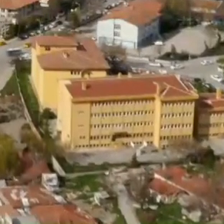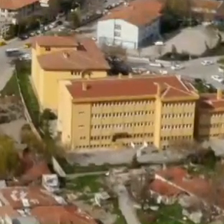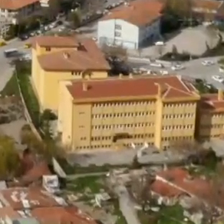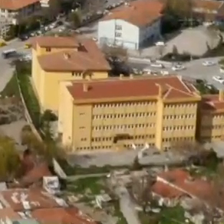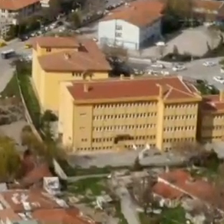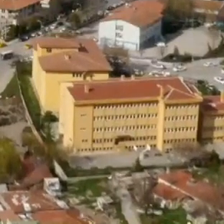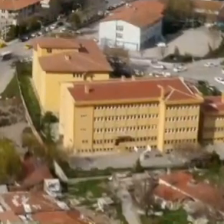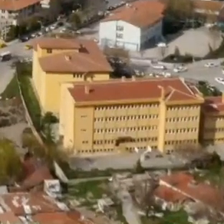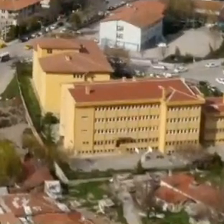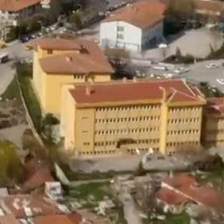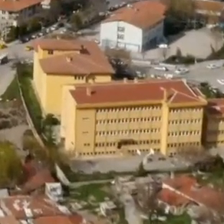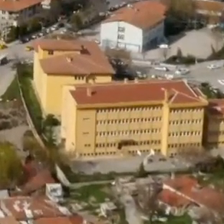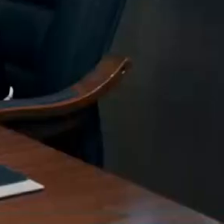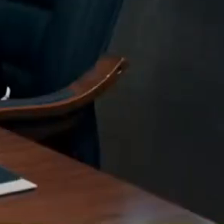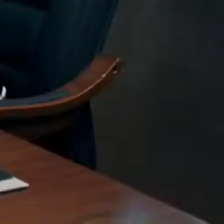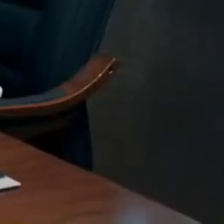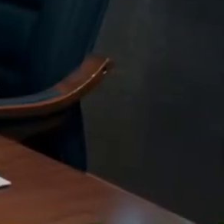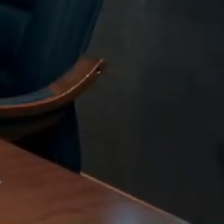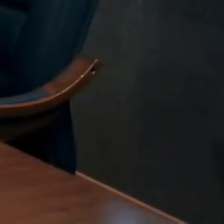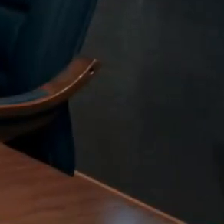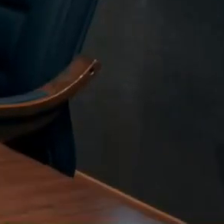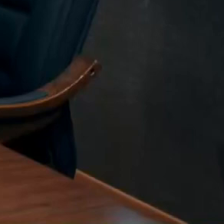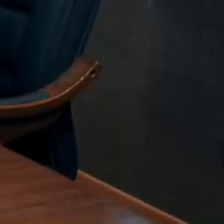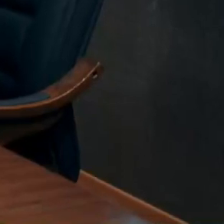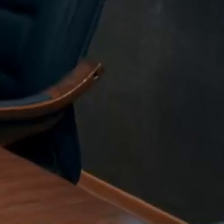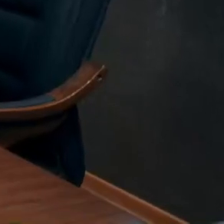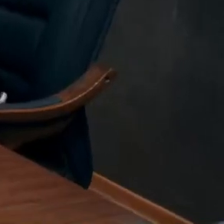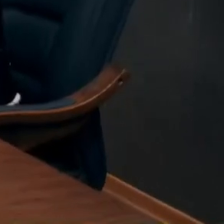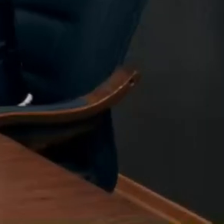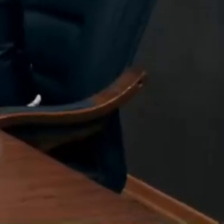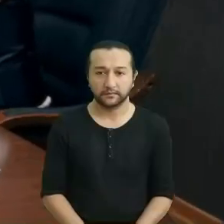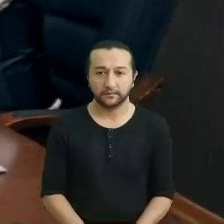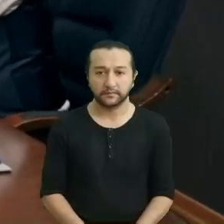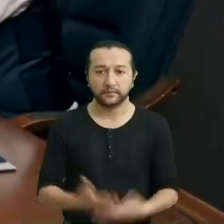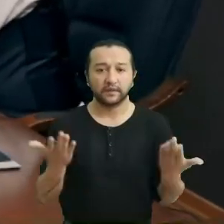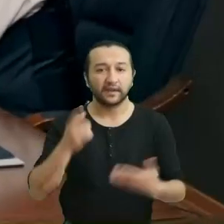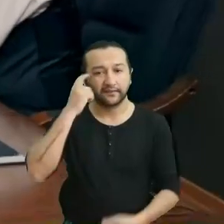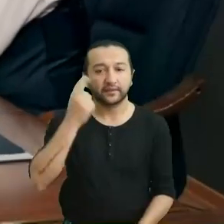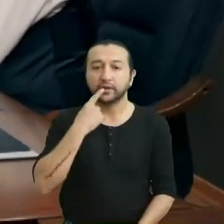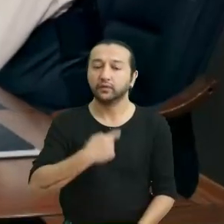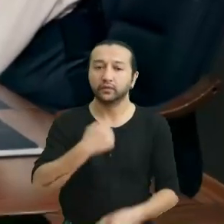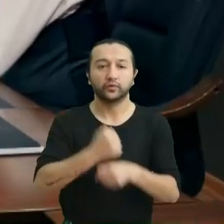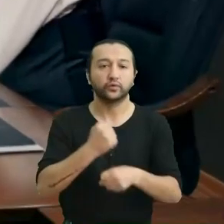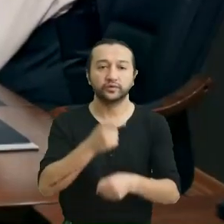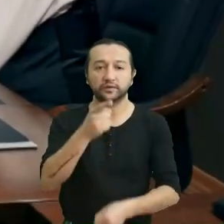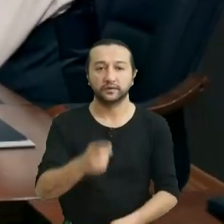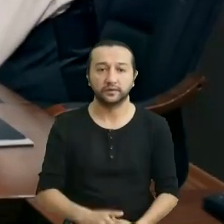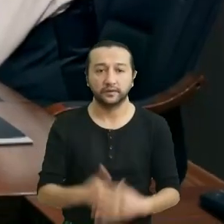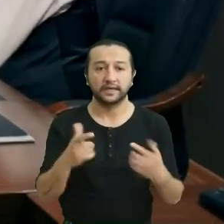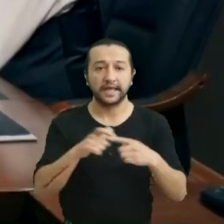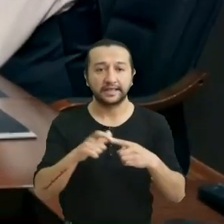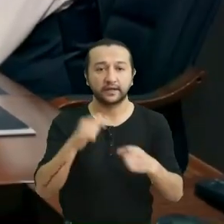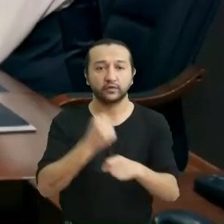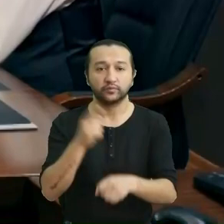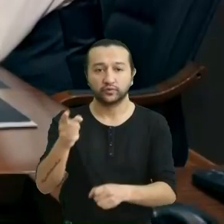Gündüz şehirde üst geçitli bir yol. Murat çalışma masasında. Ne öneriyorsun Gökçe? Ender